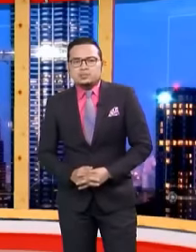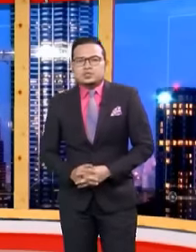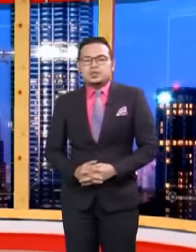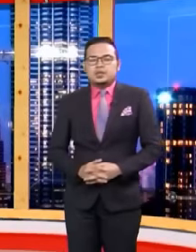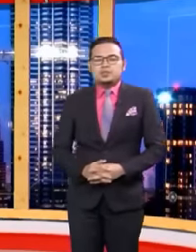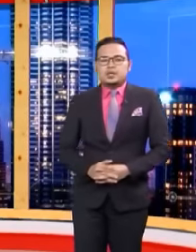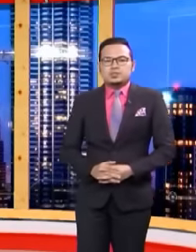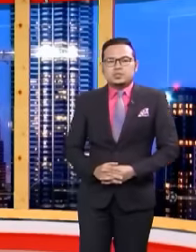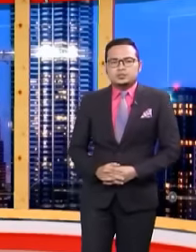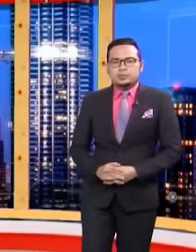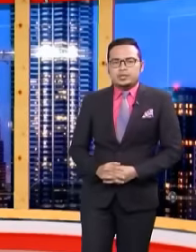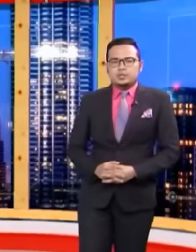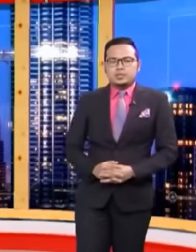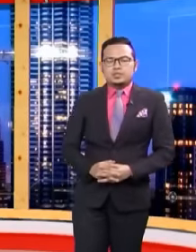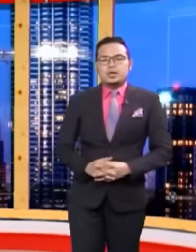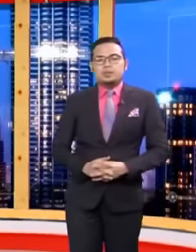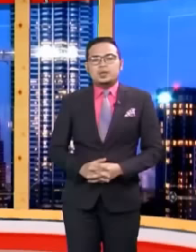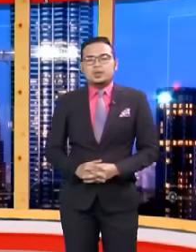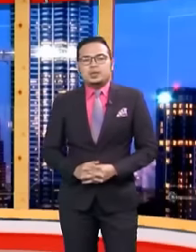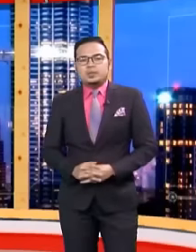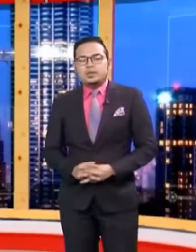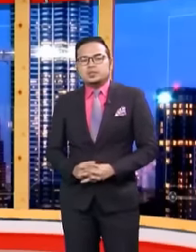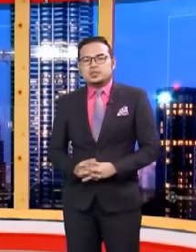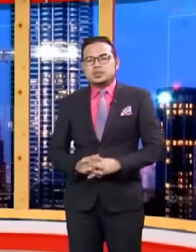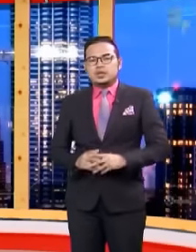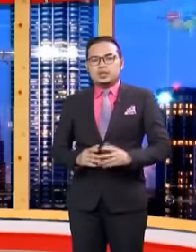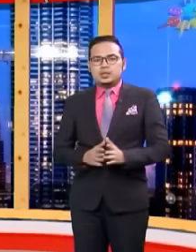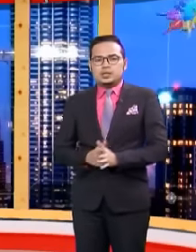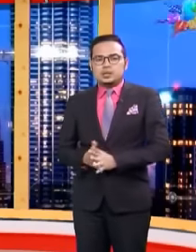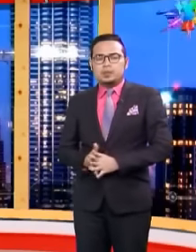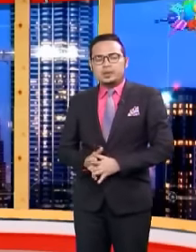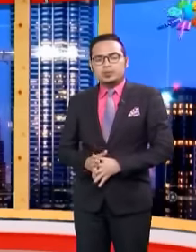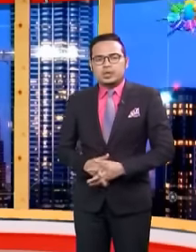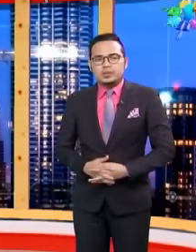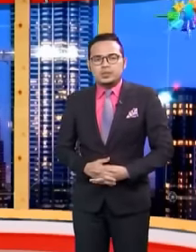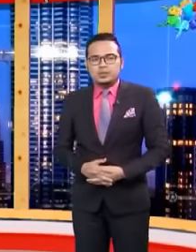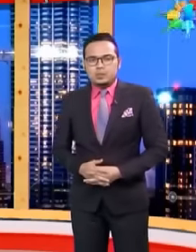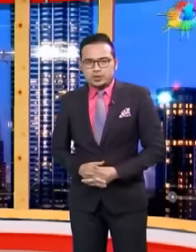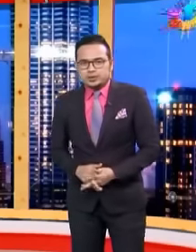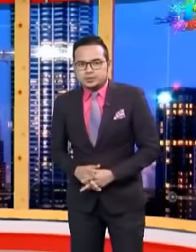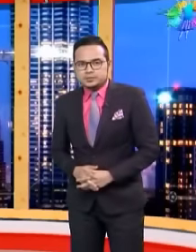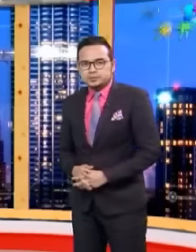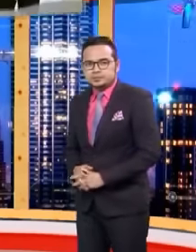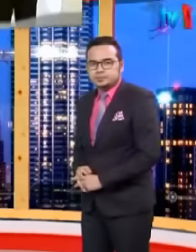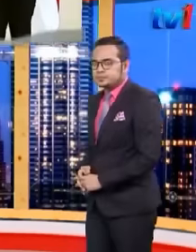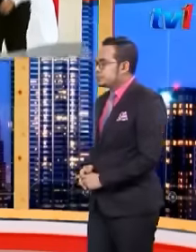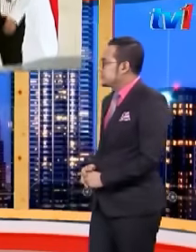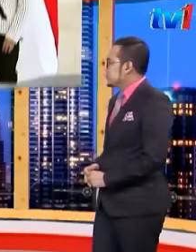Assalamualaikum, salam sejahtera dan salam satu Malaysia. Nasional 8 pada malam ini kita saksikan antara paparan utama yang kami bawakan.